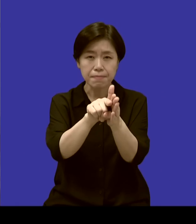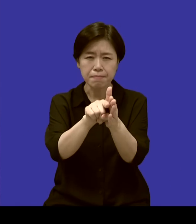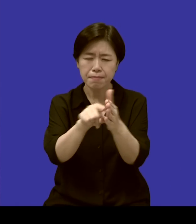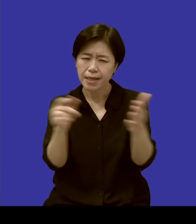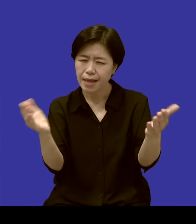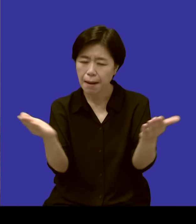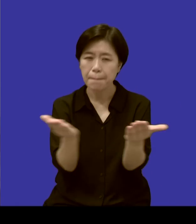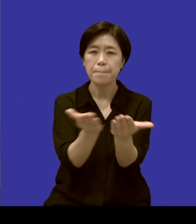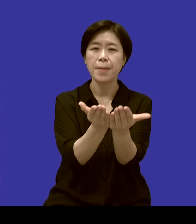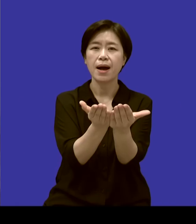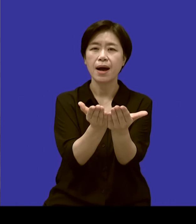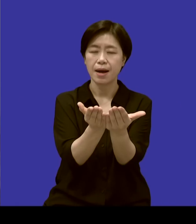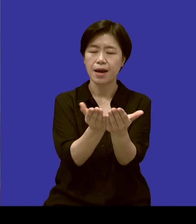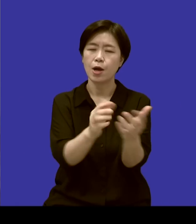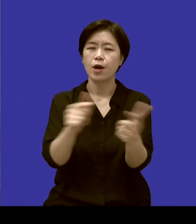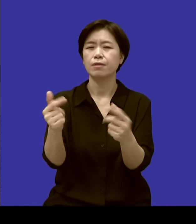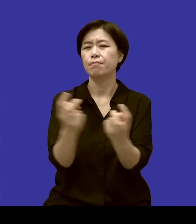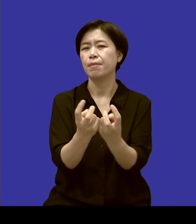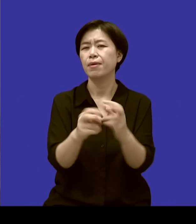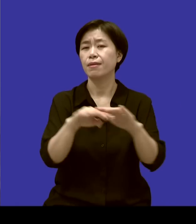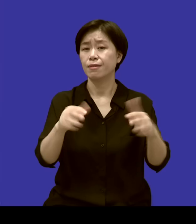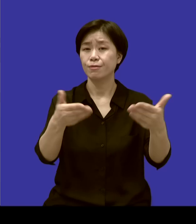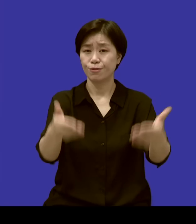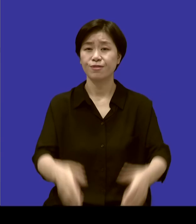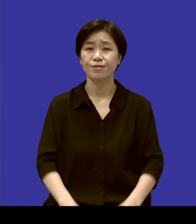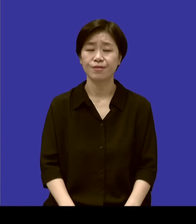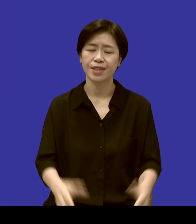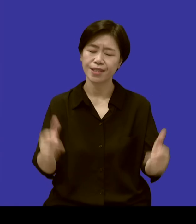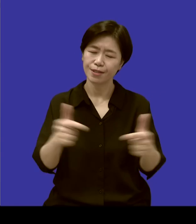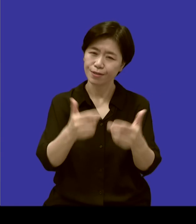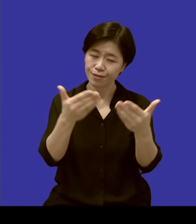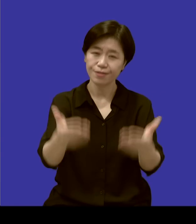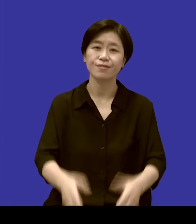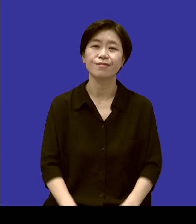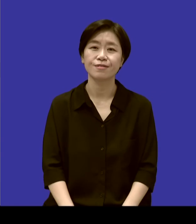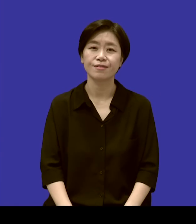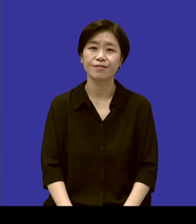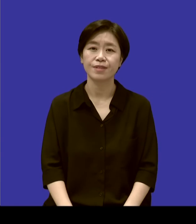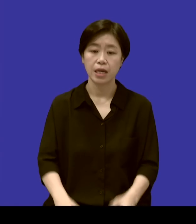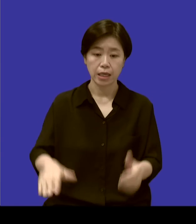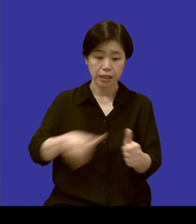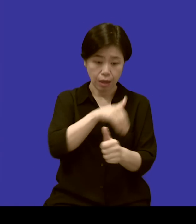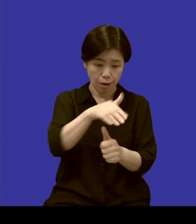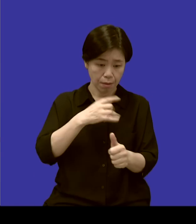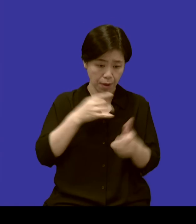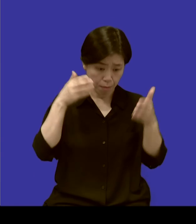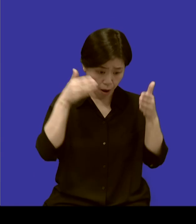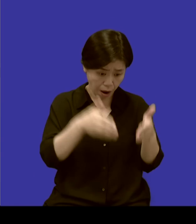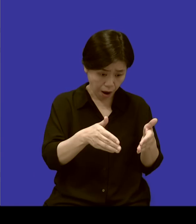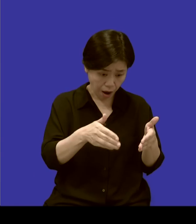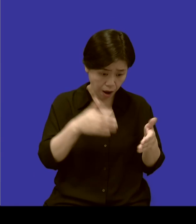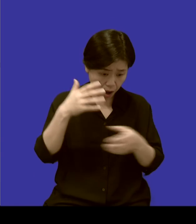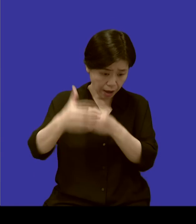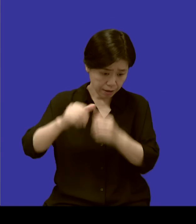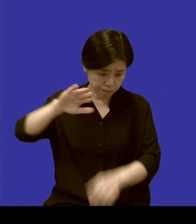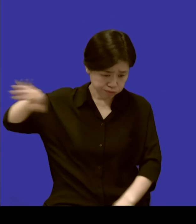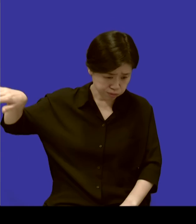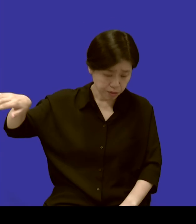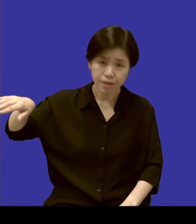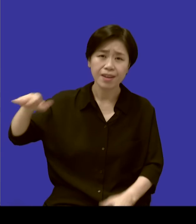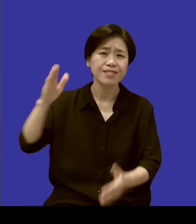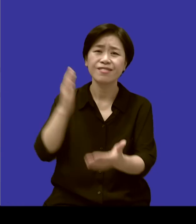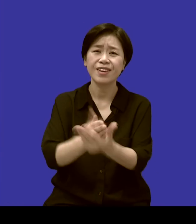네. 하나님이 반드시 치유와 회복이 있거든요. 그래요. 그래서 우리는 상황에 빠져서 주님을 놓칠 때가 너무 많아요. 네, 네.